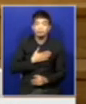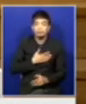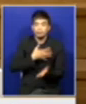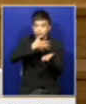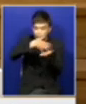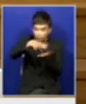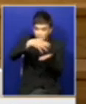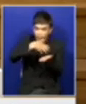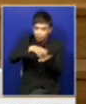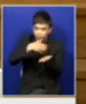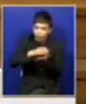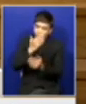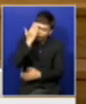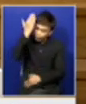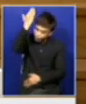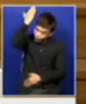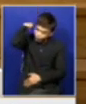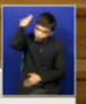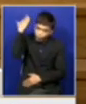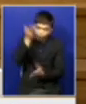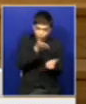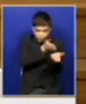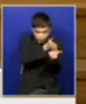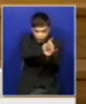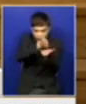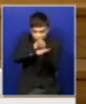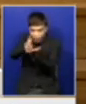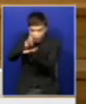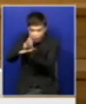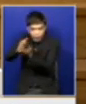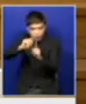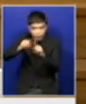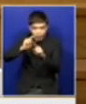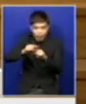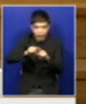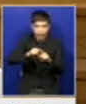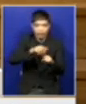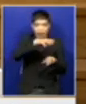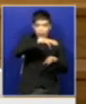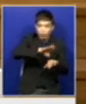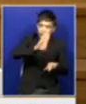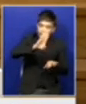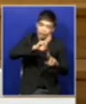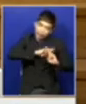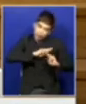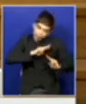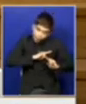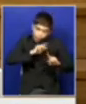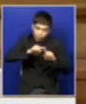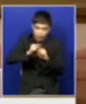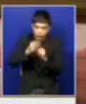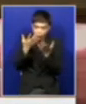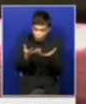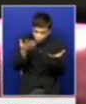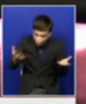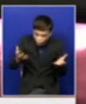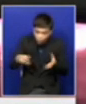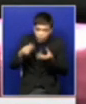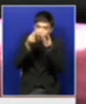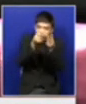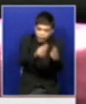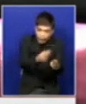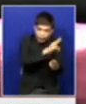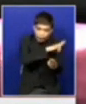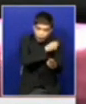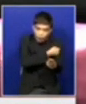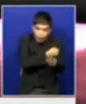ราได้เห็นหน่วยงานทุกภาคส่วนทั้งภาครัฐและเอกชนบริจาคเงินสิ่งของและเครื่องมือแพทย์ให้โรงพยาบาลมีไว้ใช้แล้วส่